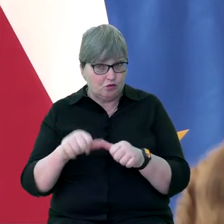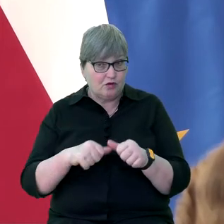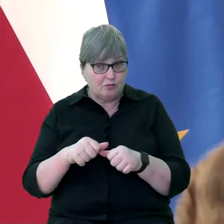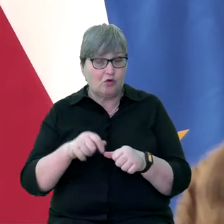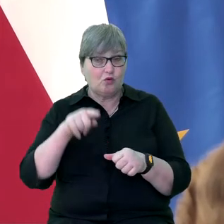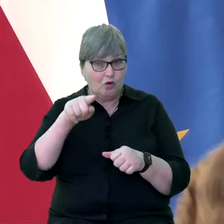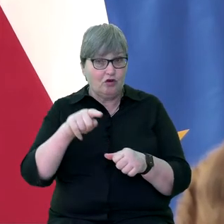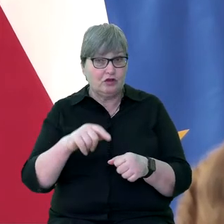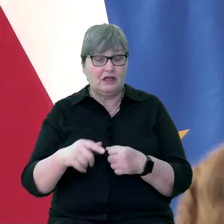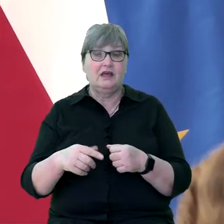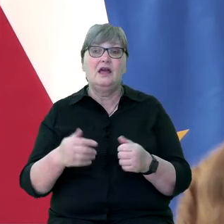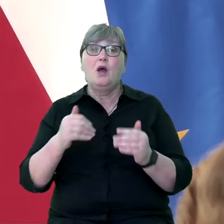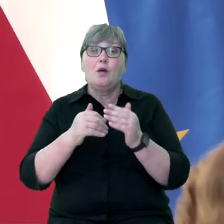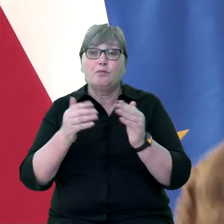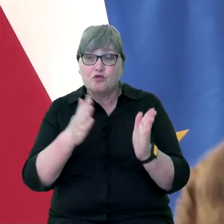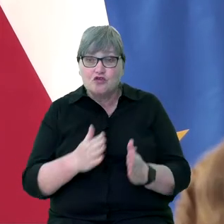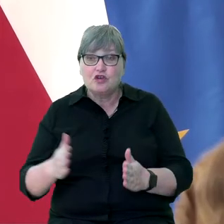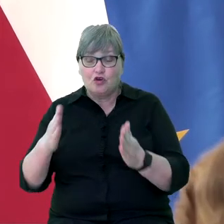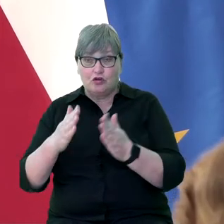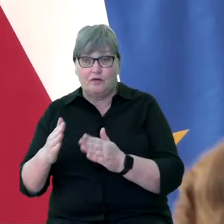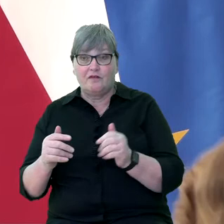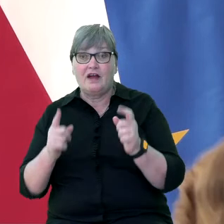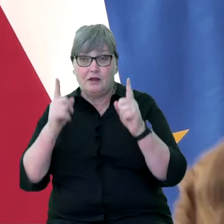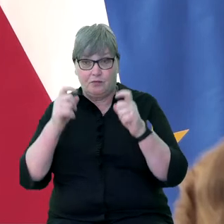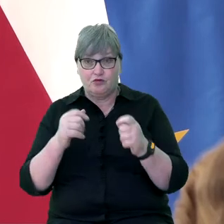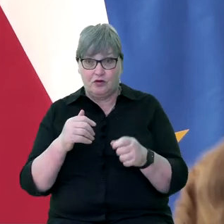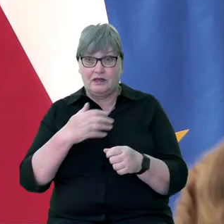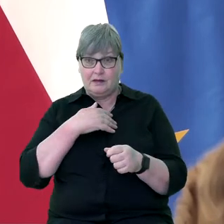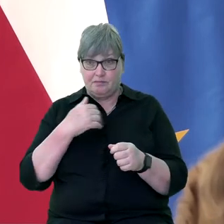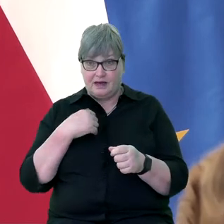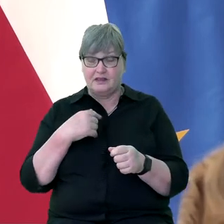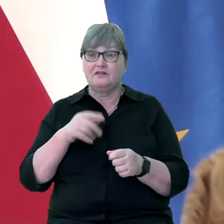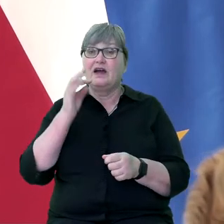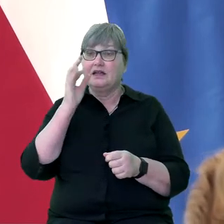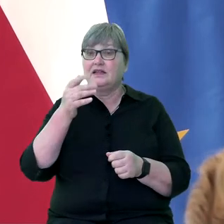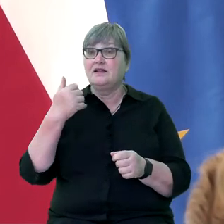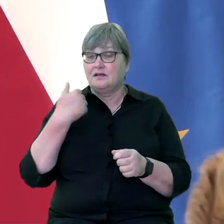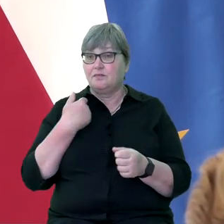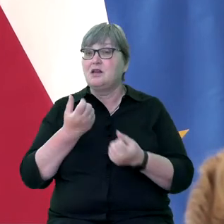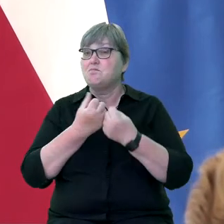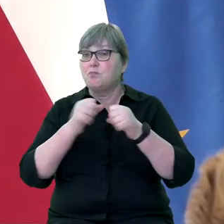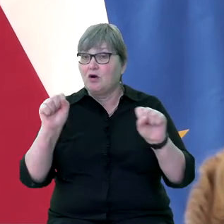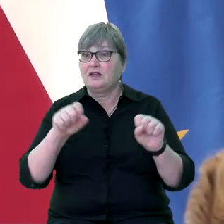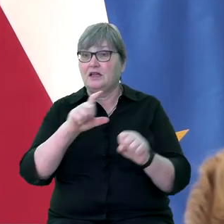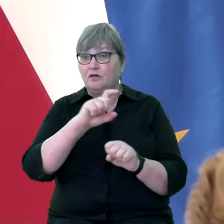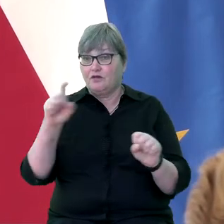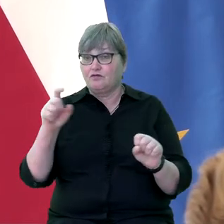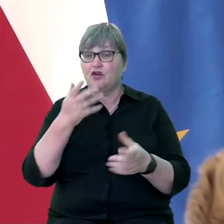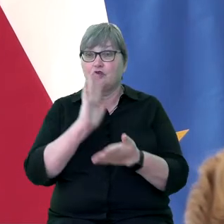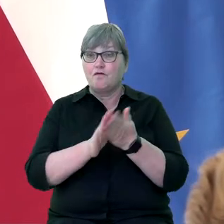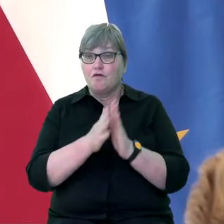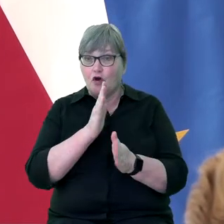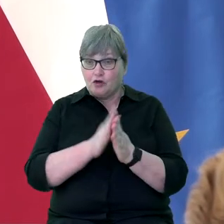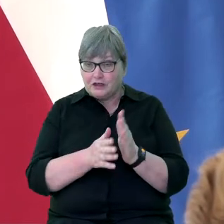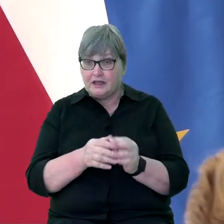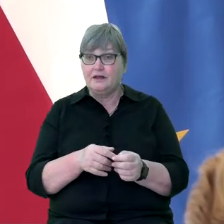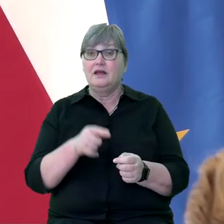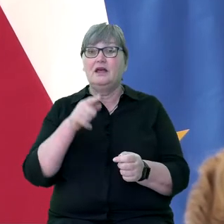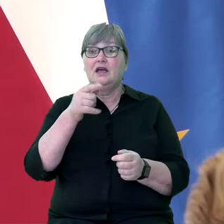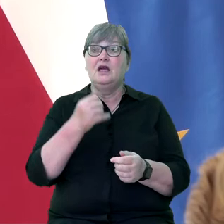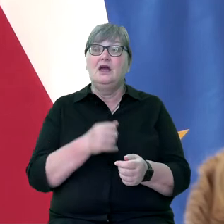państwowości. Tacy byli bohaterowie czasu wojny i okupacji, służący w szeregach polskiego państwa